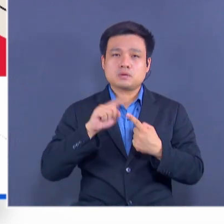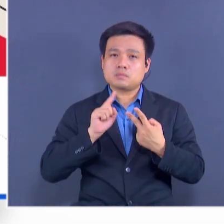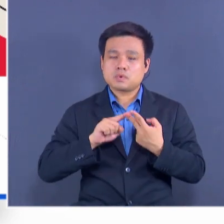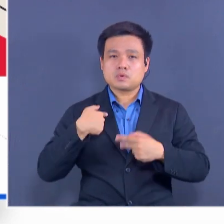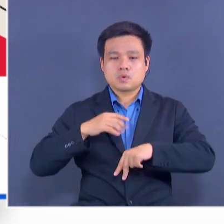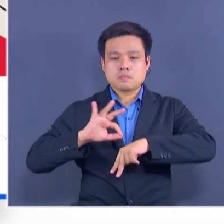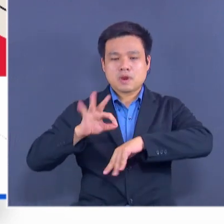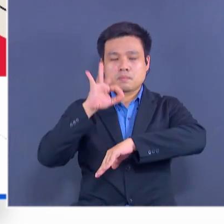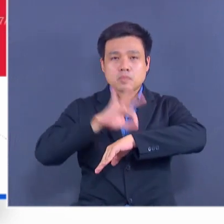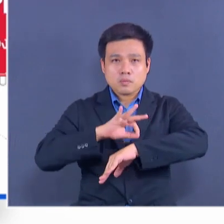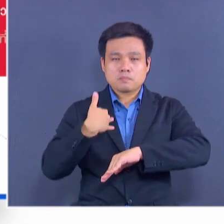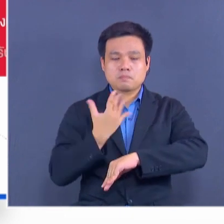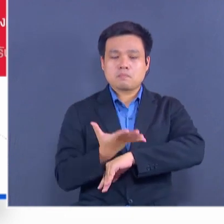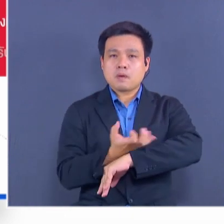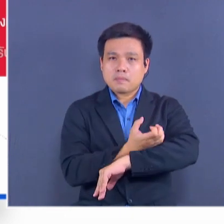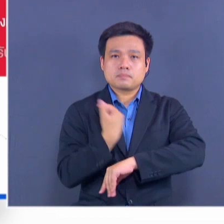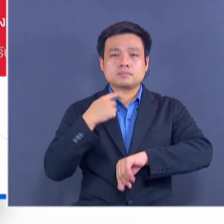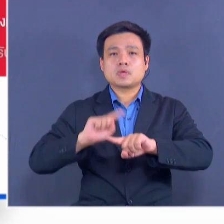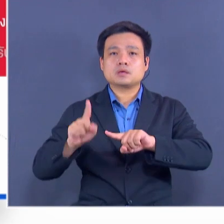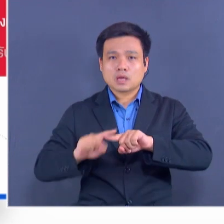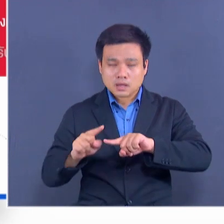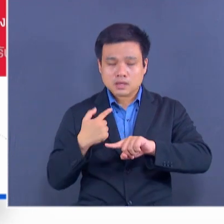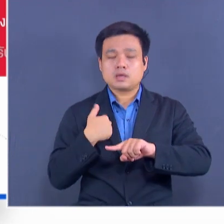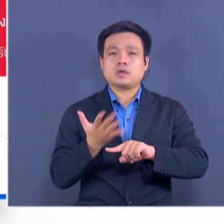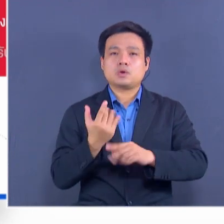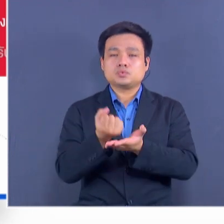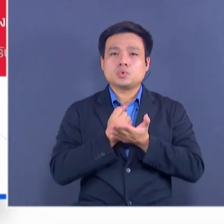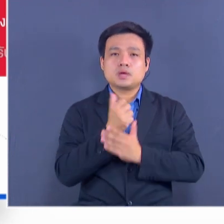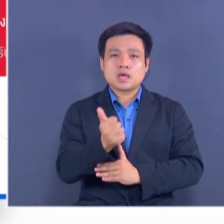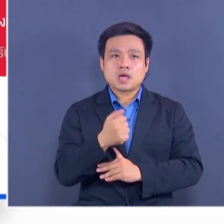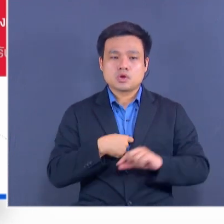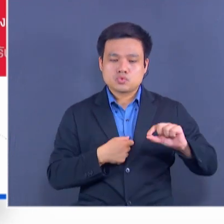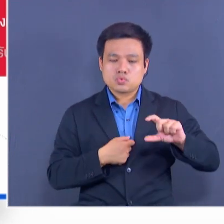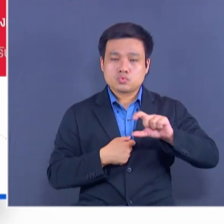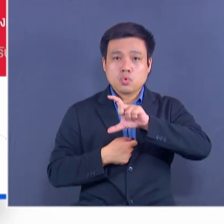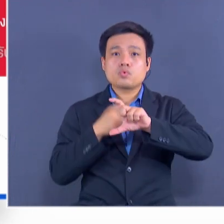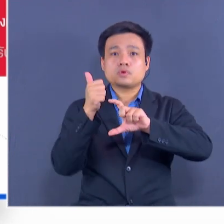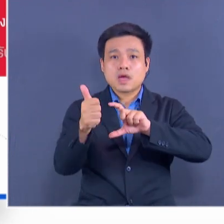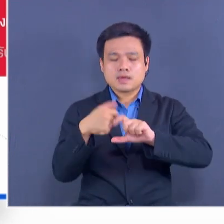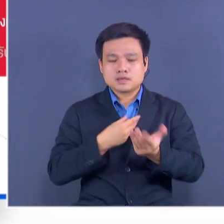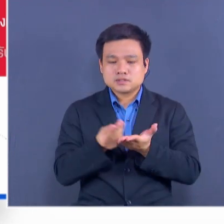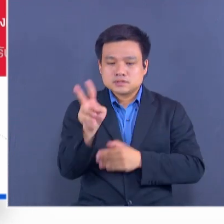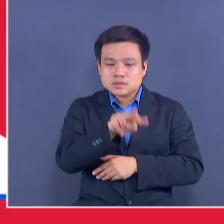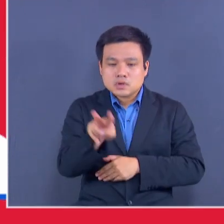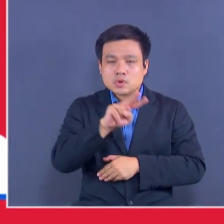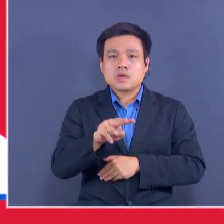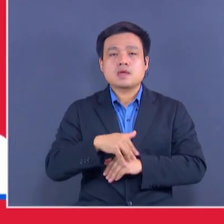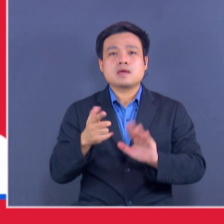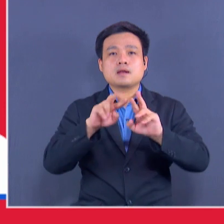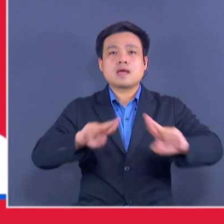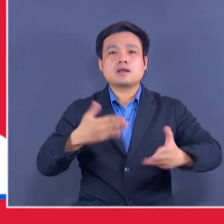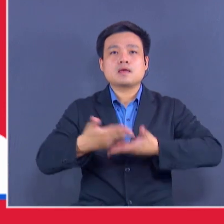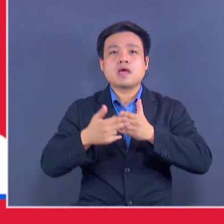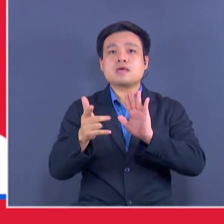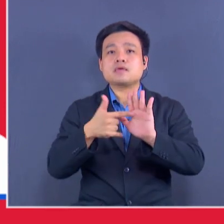ปวดเมื่อยกล้ามเนื้อมีให้เลือกหลายขนาดพกพาง่ายและหาซื้อได้ตามร้านขายยาแผนปัจจุบันทั่ว